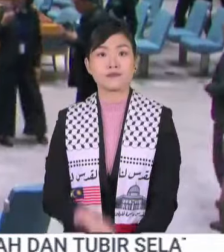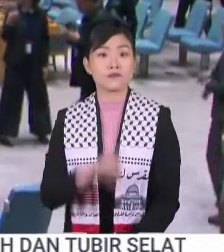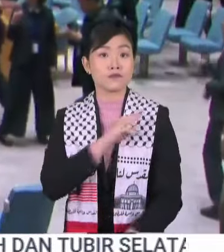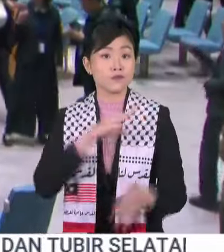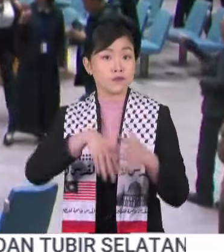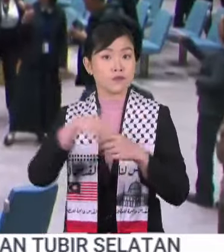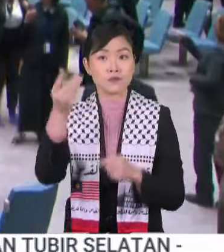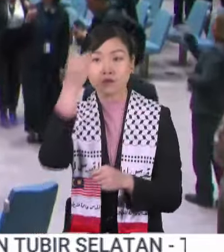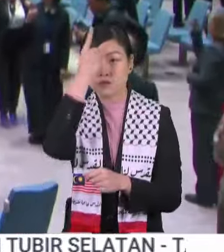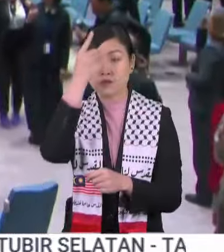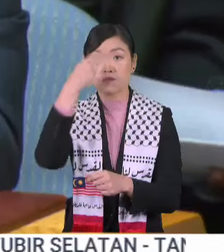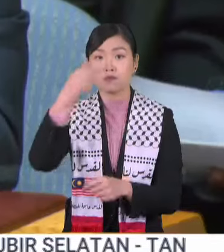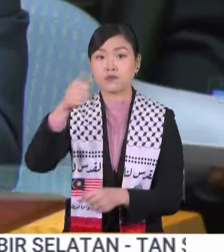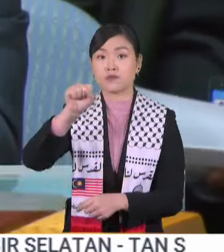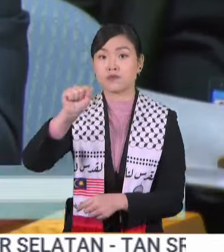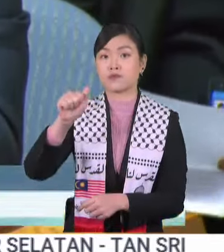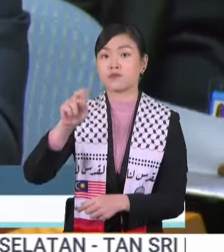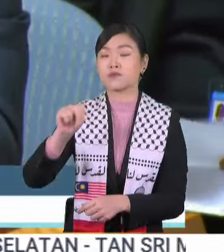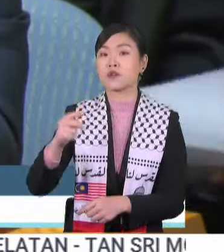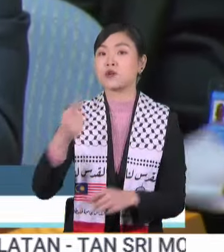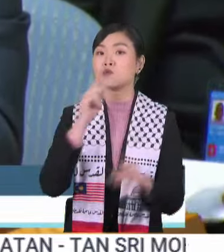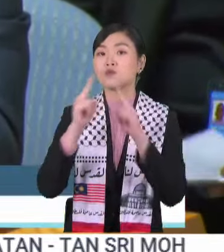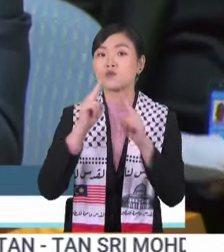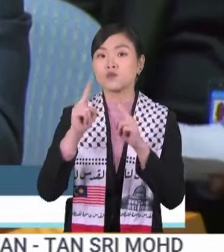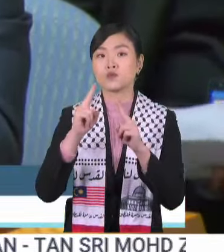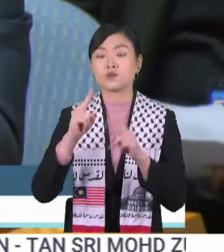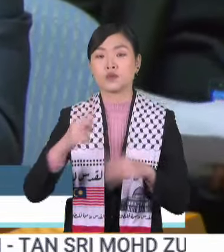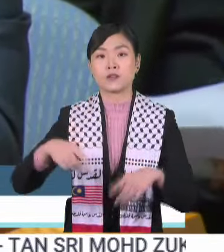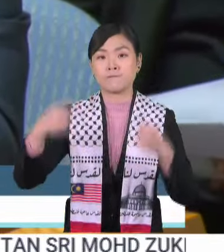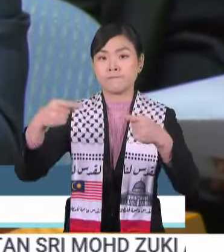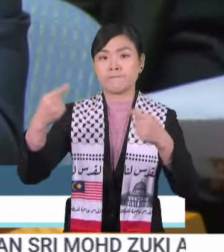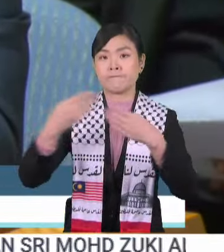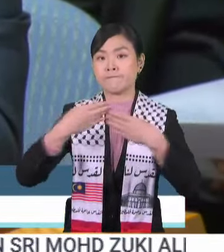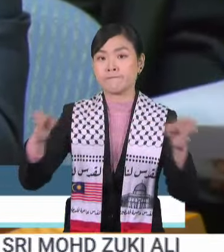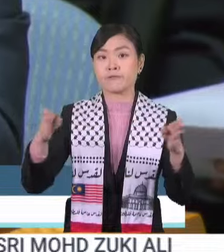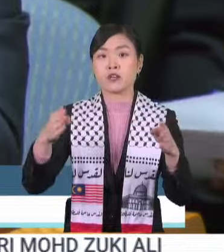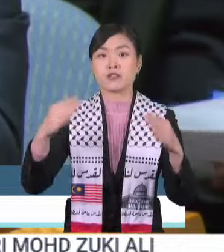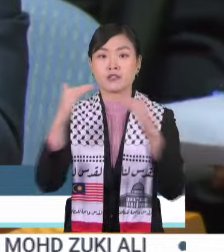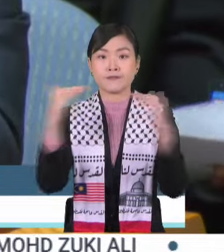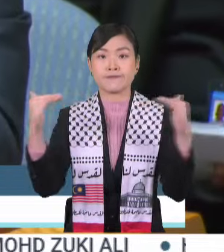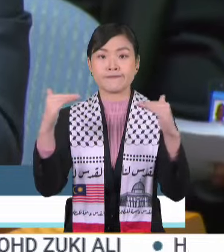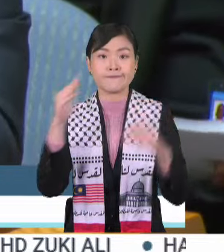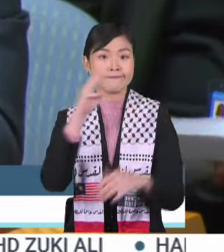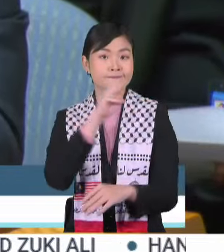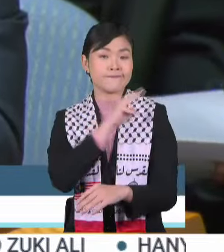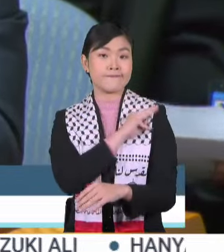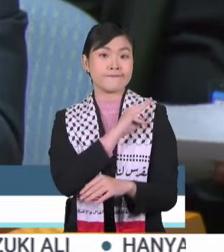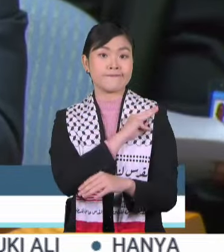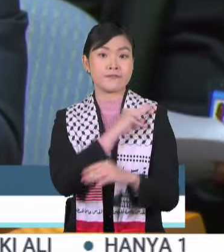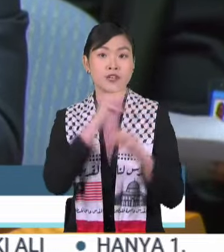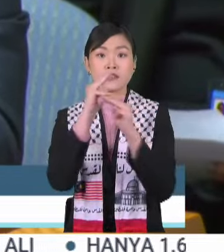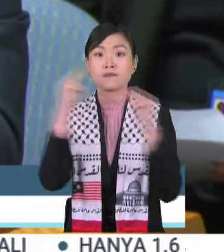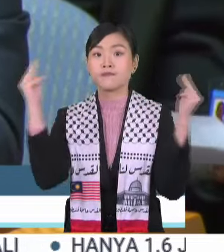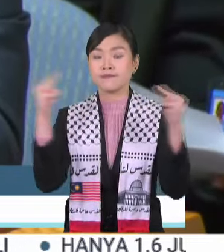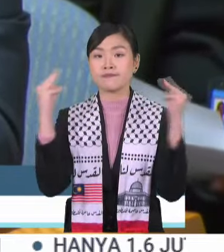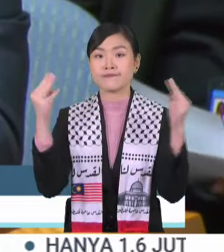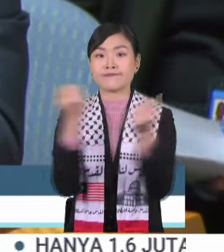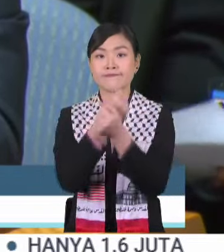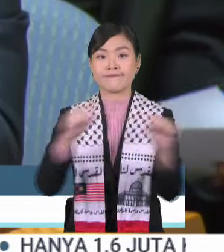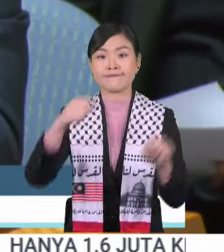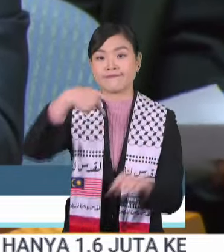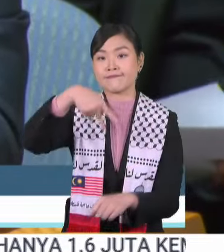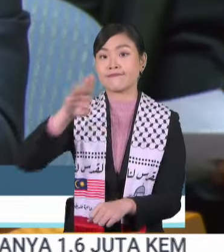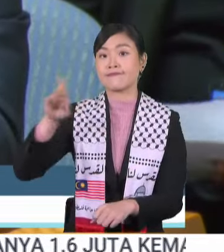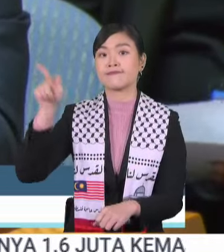sementara itu menteri luar Datuk Seri Mohamad Hassan dalam ucapan pada debat terbuka peringkat-peringkat menteri pada Majlis keselamatan PBB di New